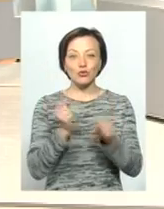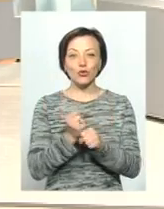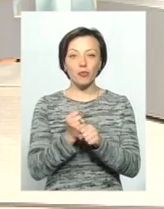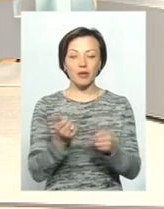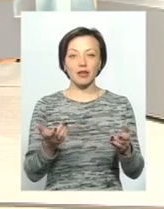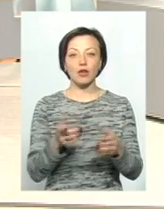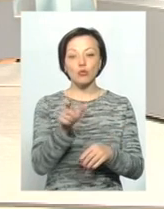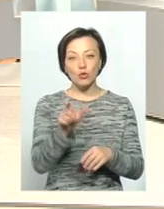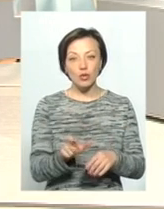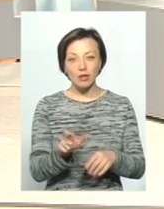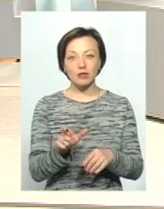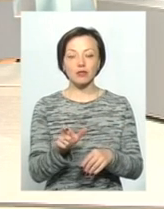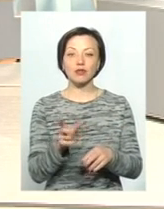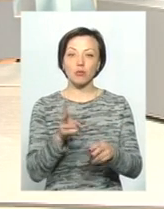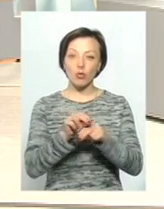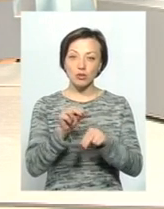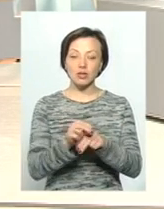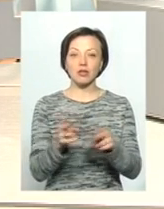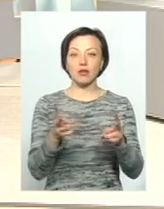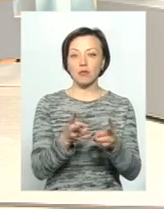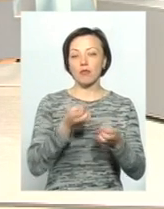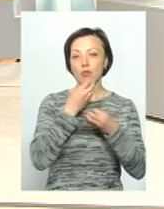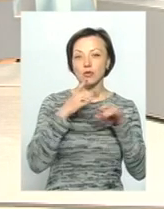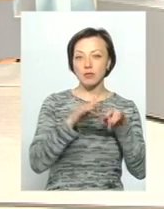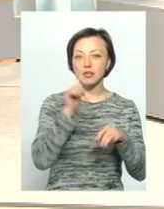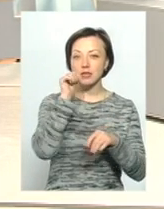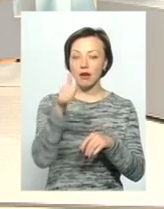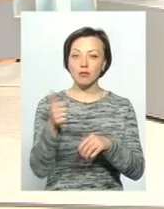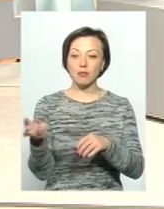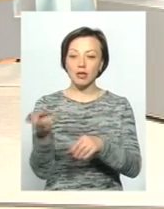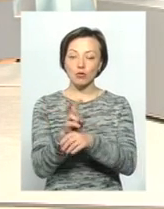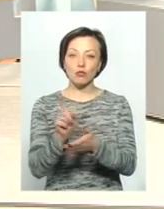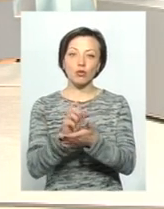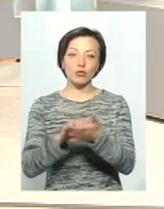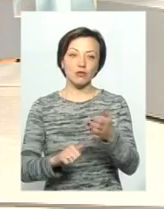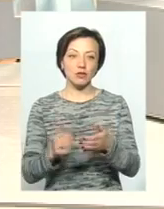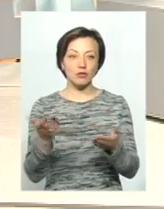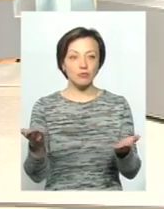береш людину і вивчати, треба. Робиш гарну справу, завтра буду з податкової, скажуть.